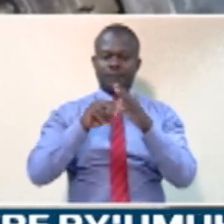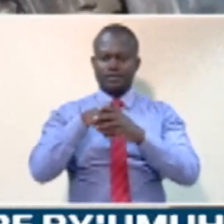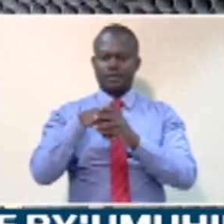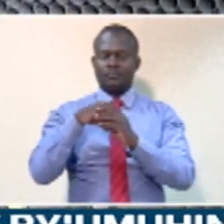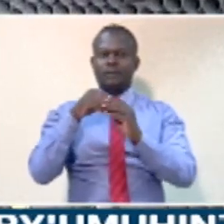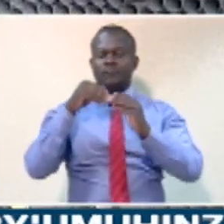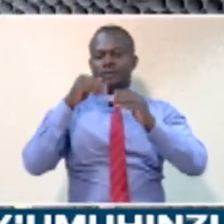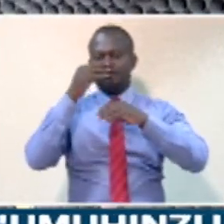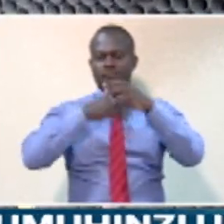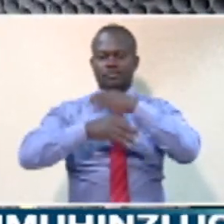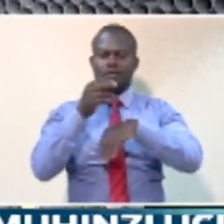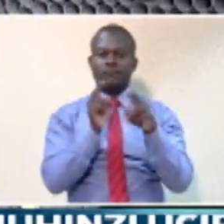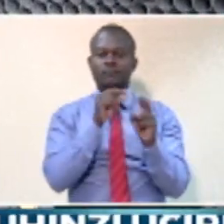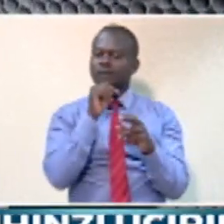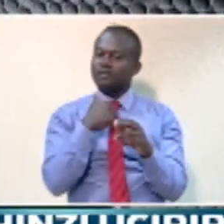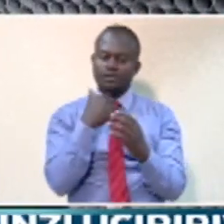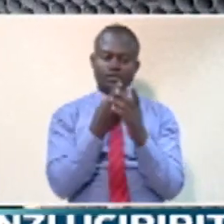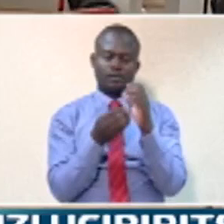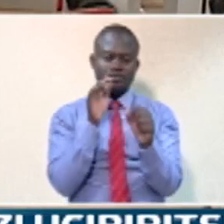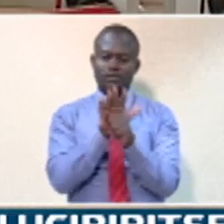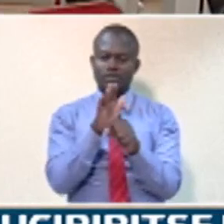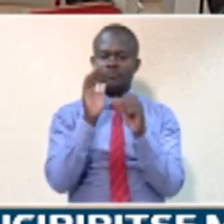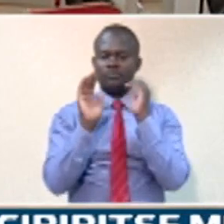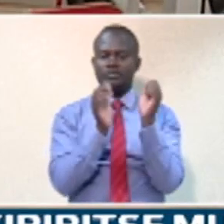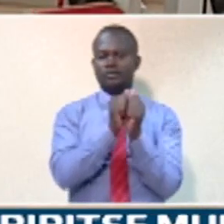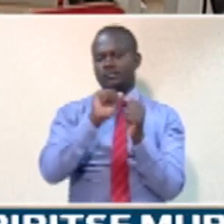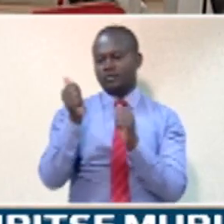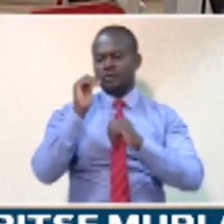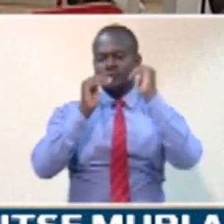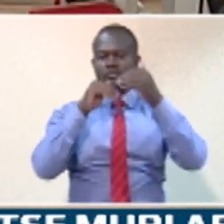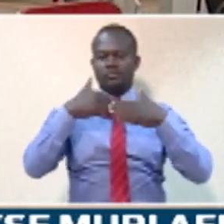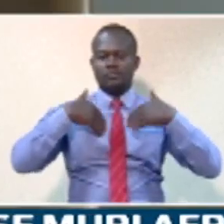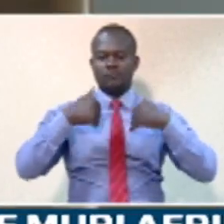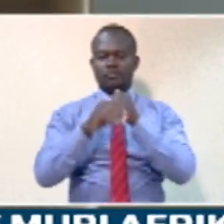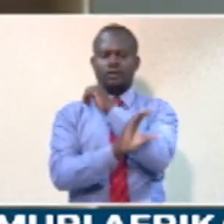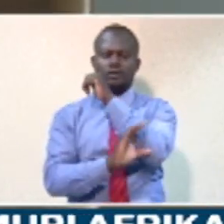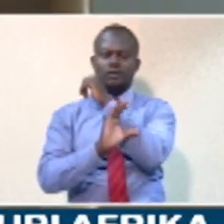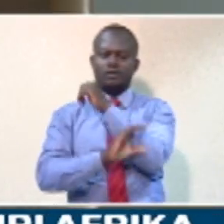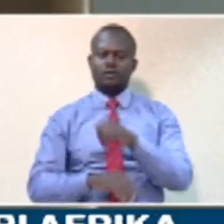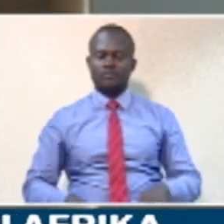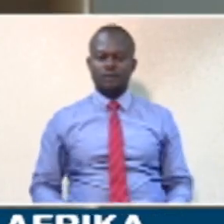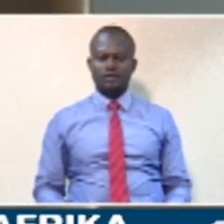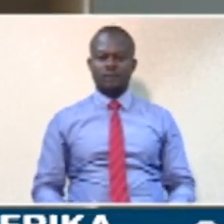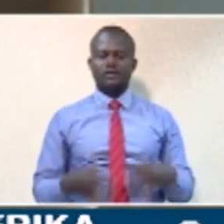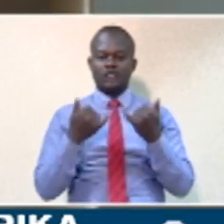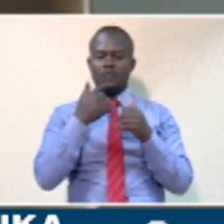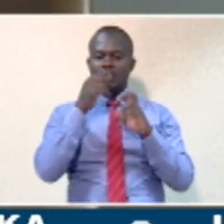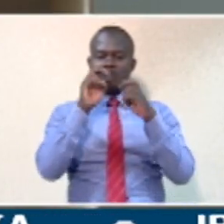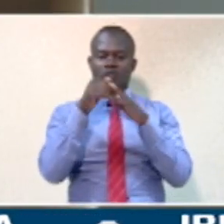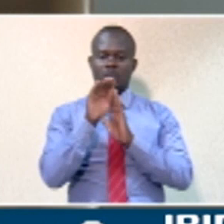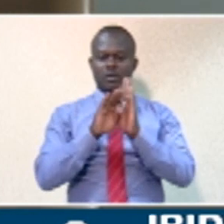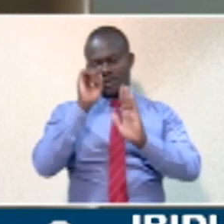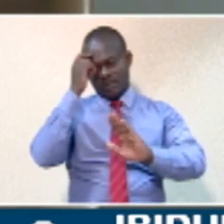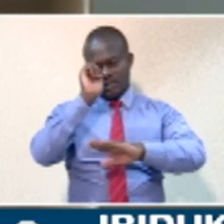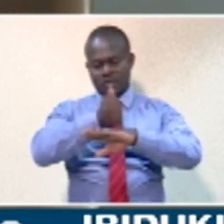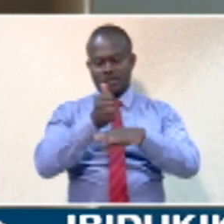nganda ngo ubusanzwe ntibaguye mu gihombo cyane ugereranyije n'izindi nzego z'ubuzima bw'igihugu. Navuga ko icyadufashije cyane ari gahunda ya Leta yashyizweho